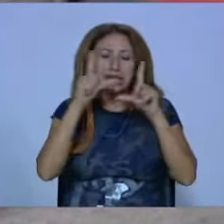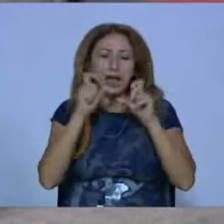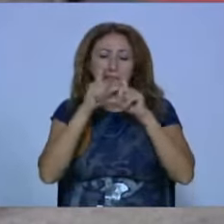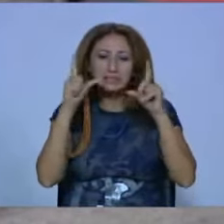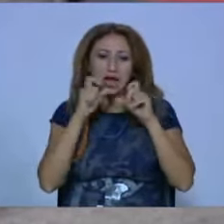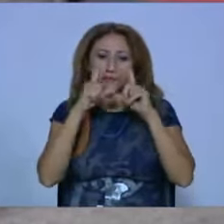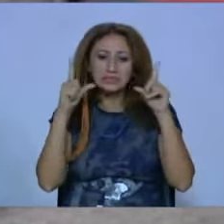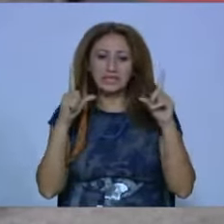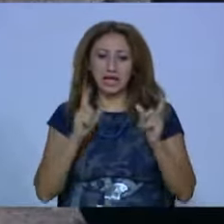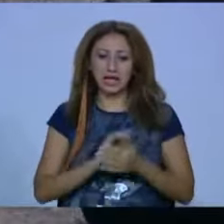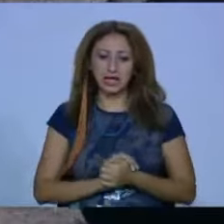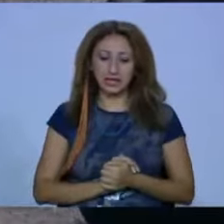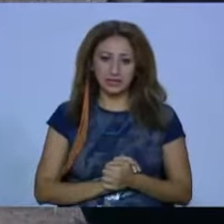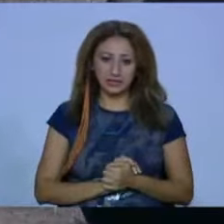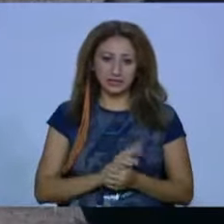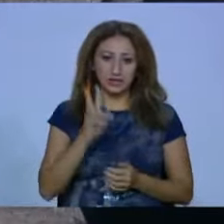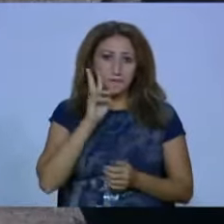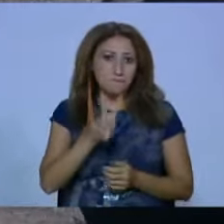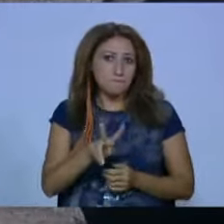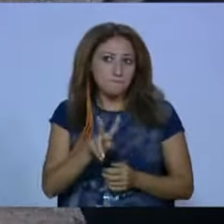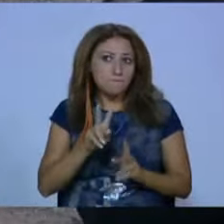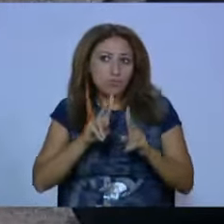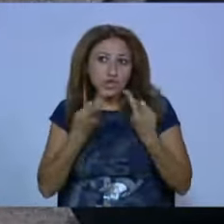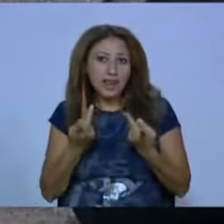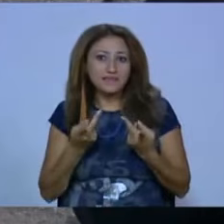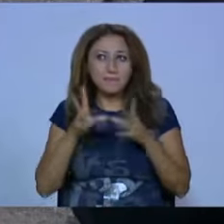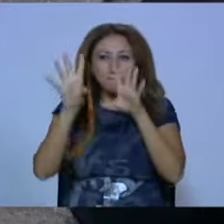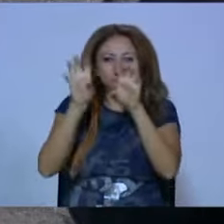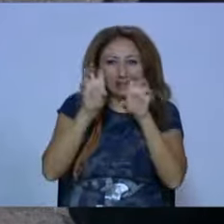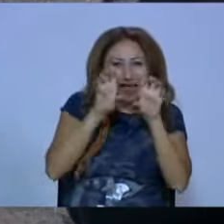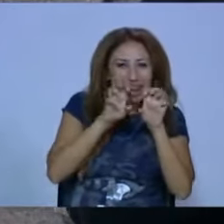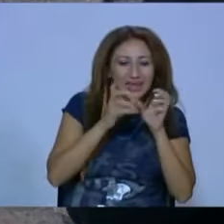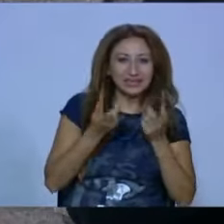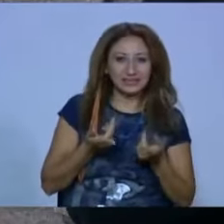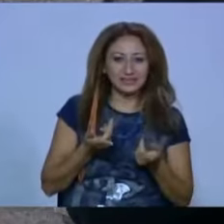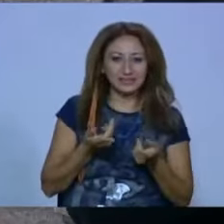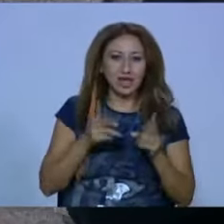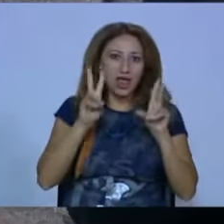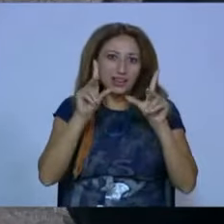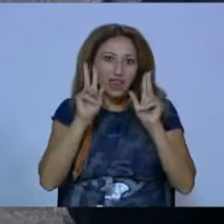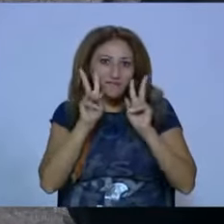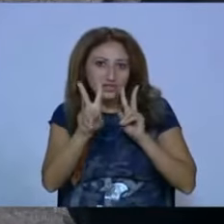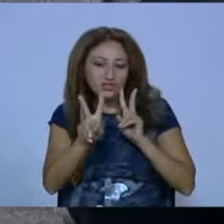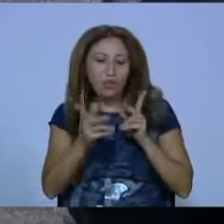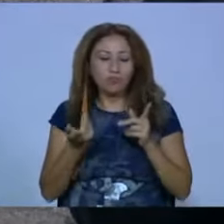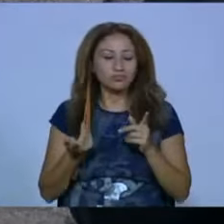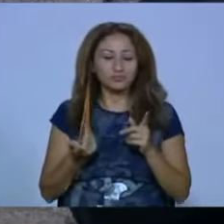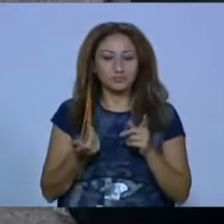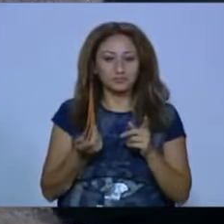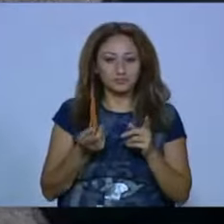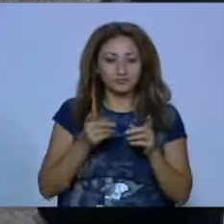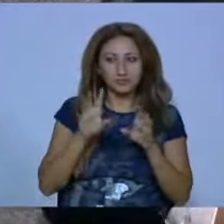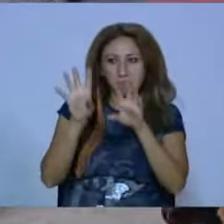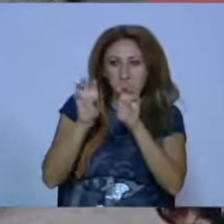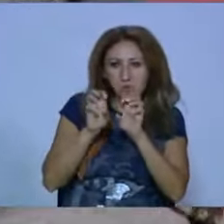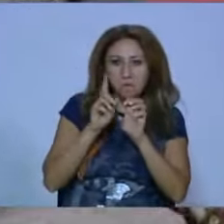كانتش بتمشي، لكن ما لاحظتيش عليها اي حاجه بتقلد، بتتاثر بالتلفزيون مثلا، هي بتقلد هي كنتو